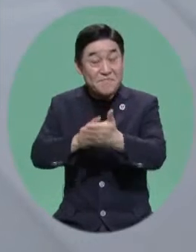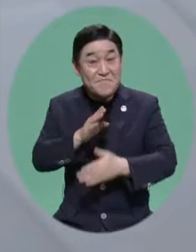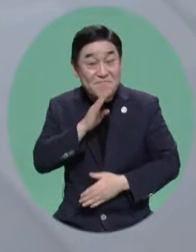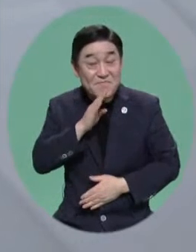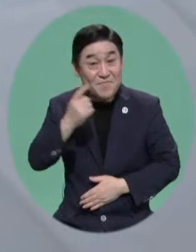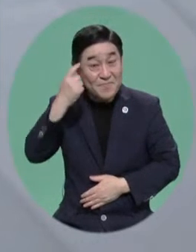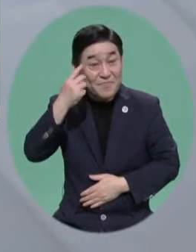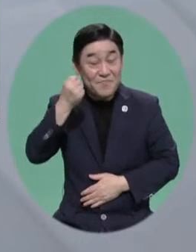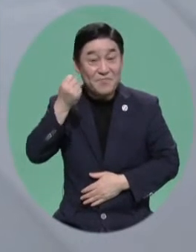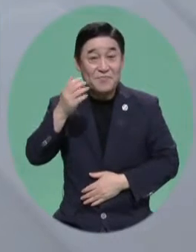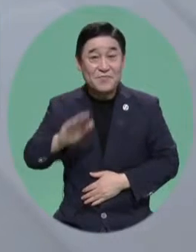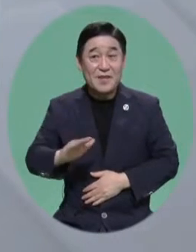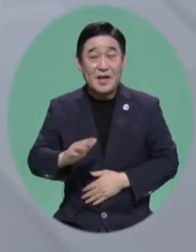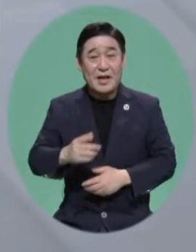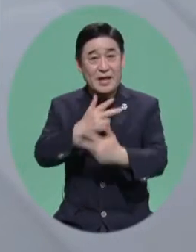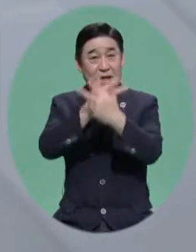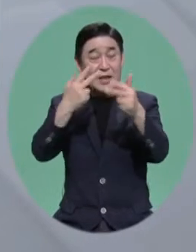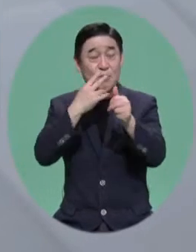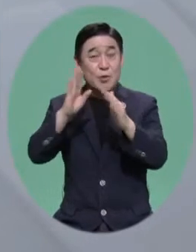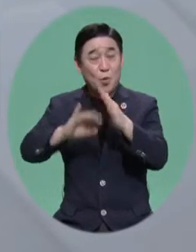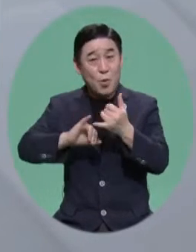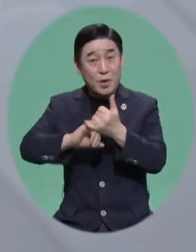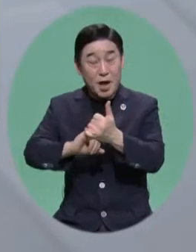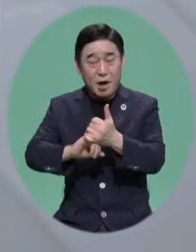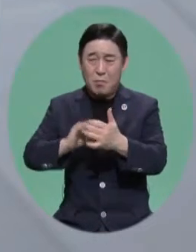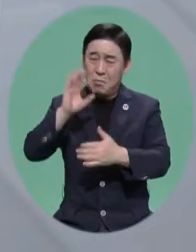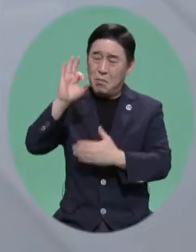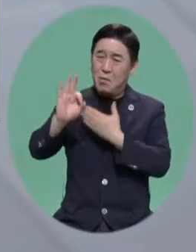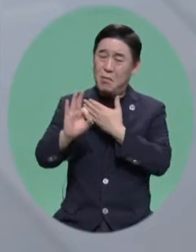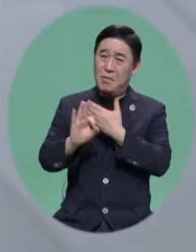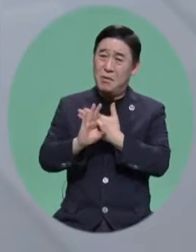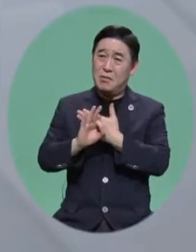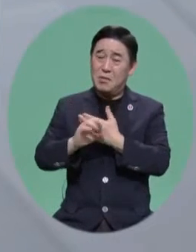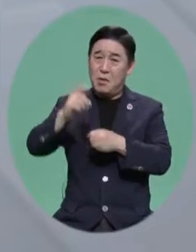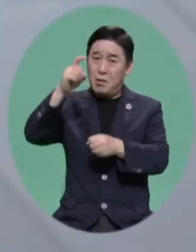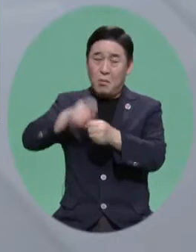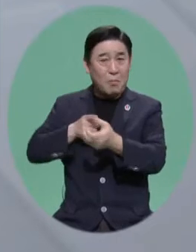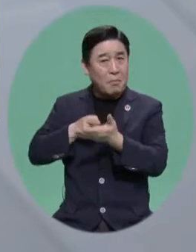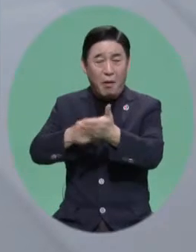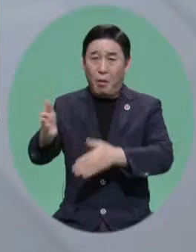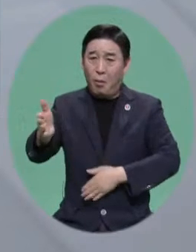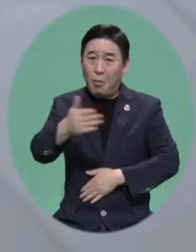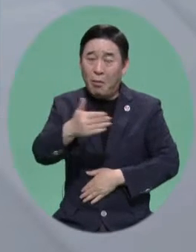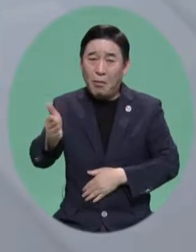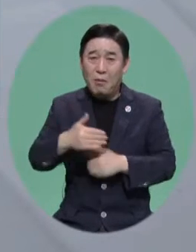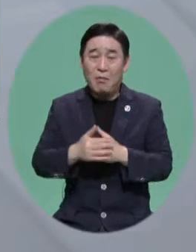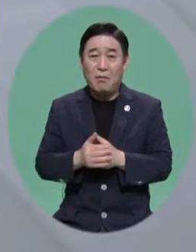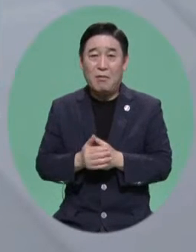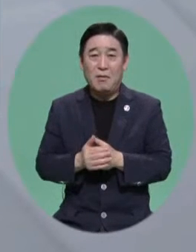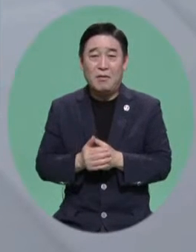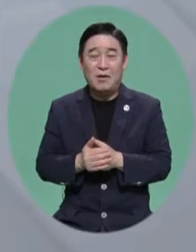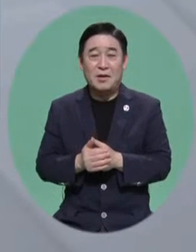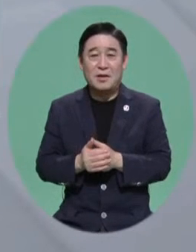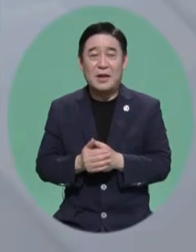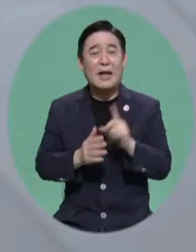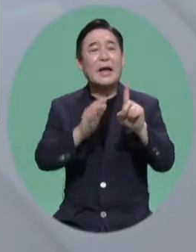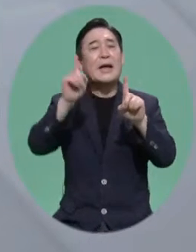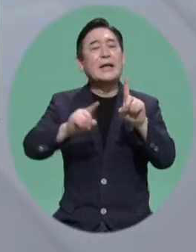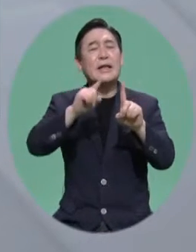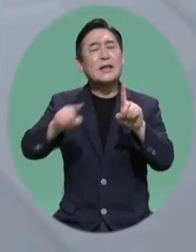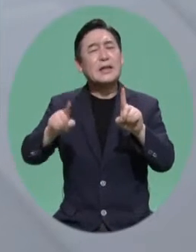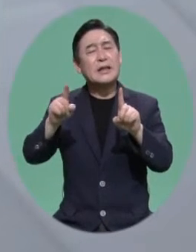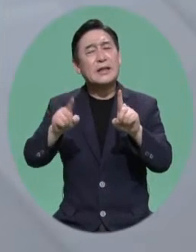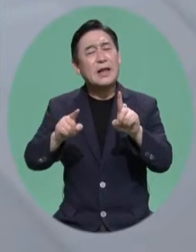이렇게 생각하는데 제가 이제 며 후보님 공약을 보니까 이런 목표 제시 가 없습니다 이게 에 1인당